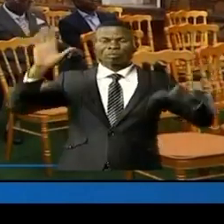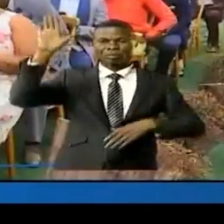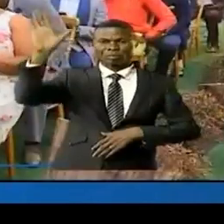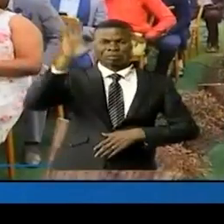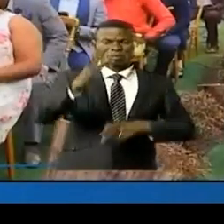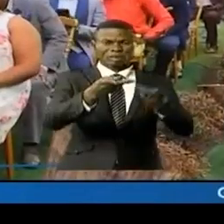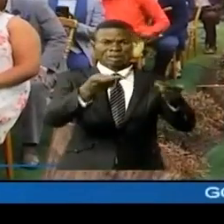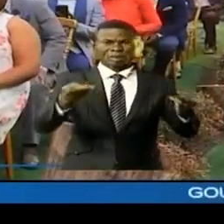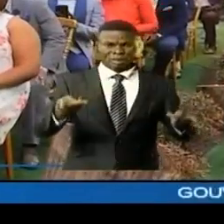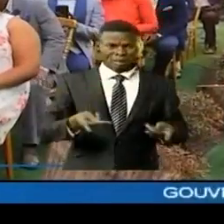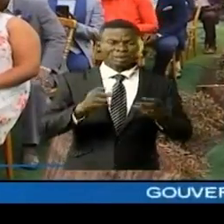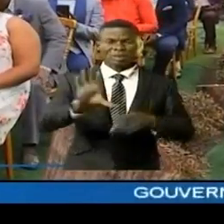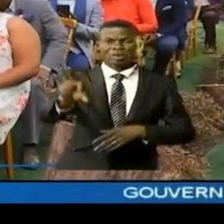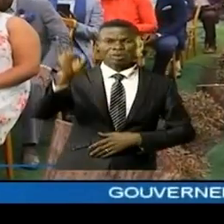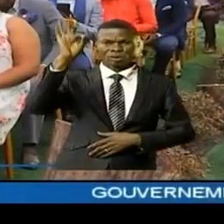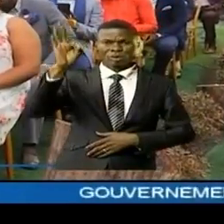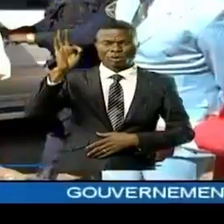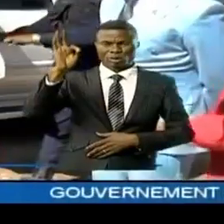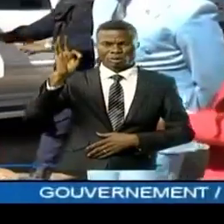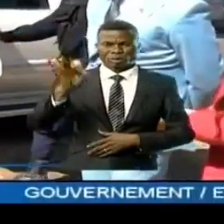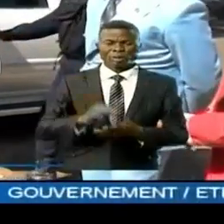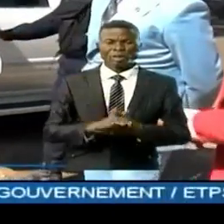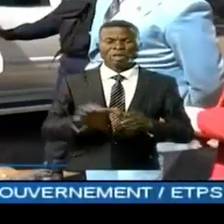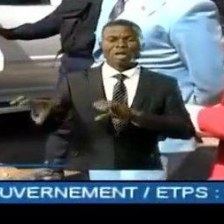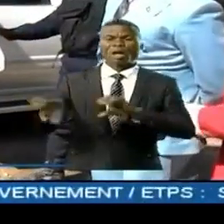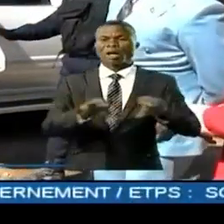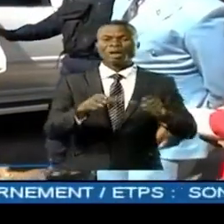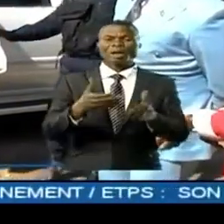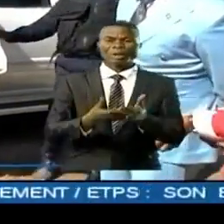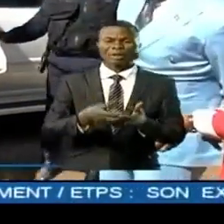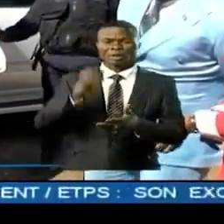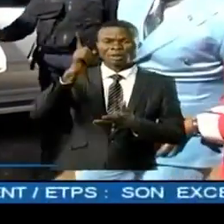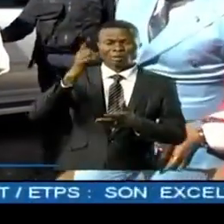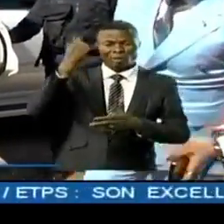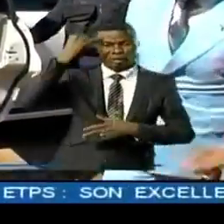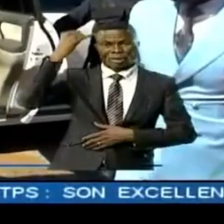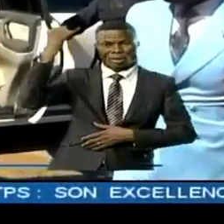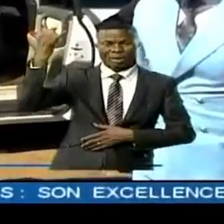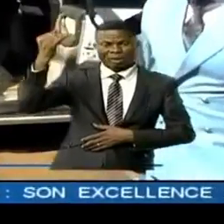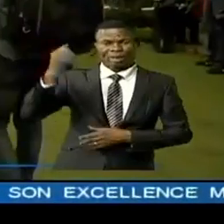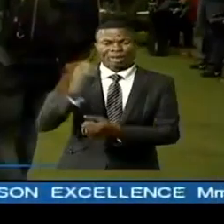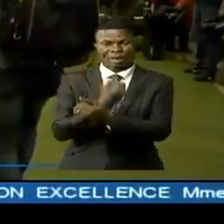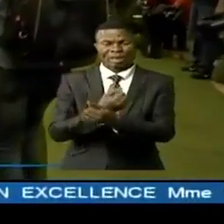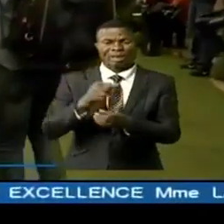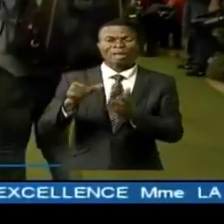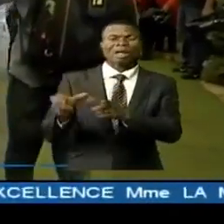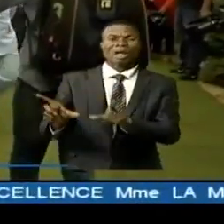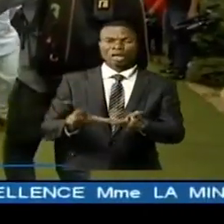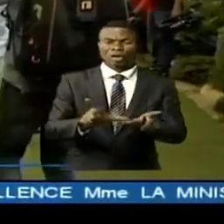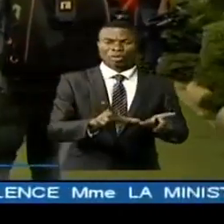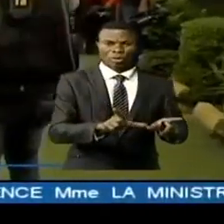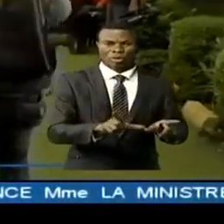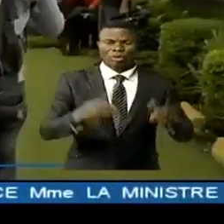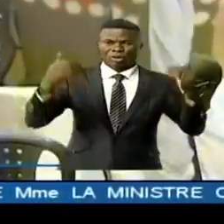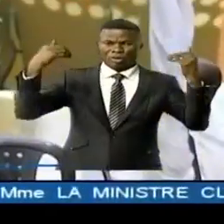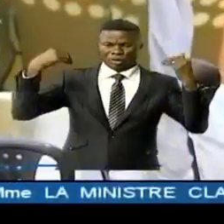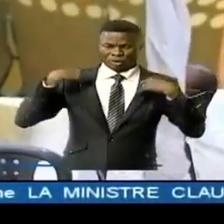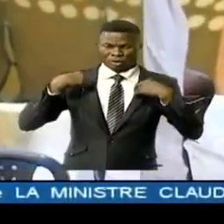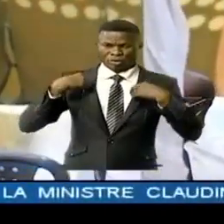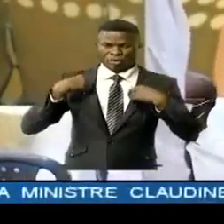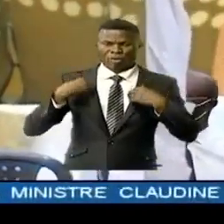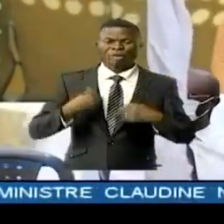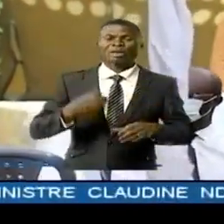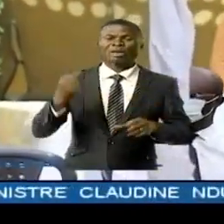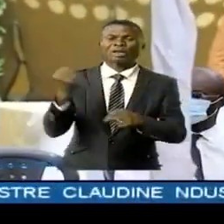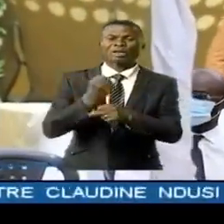lindy a été choisi pour abriter cette cérémonie première initiative de la respect là là bas l'autorité de régulation de la sous traitance